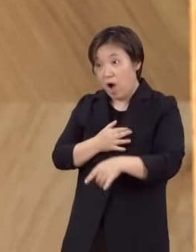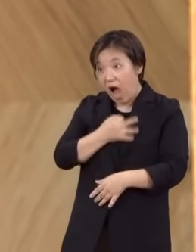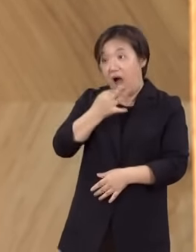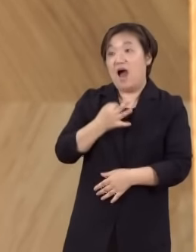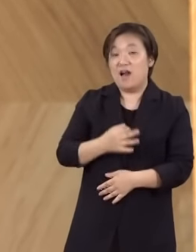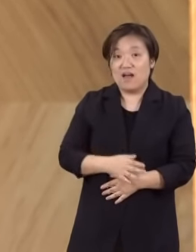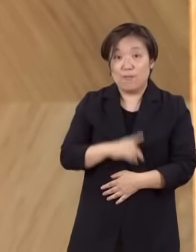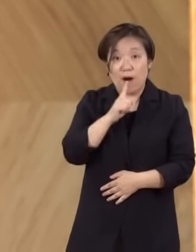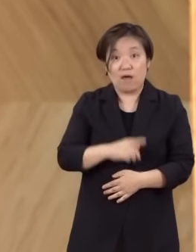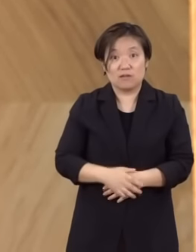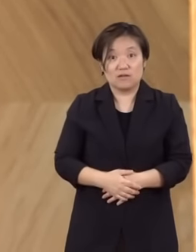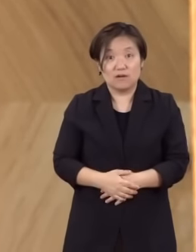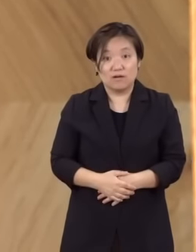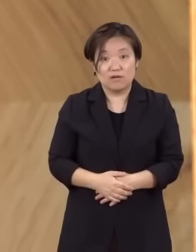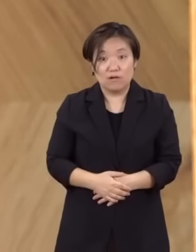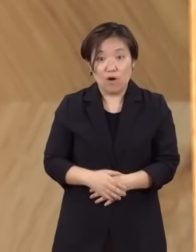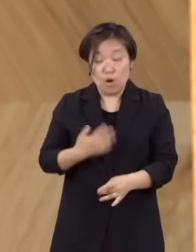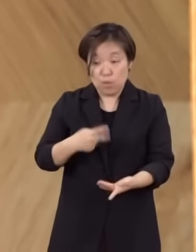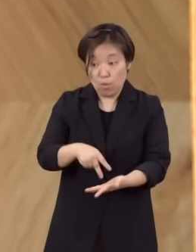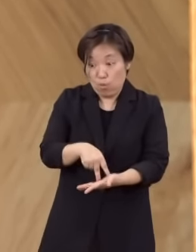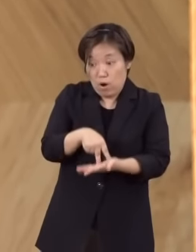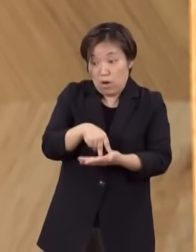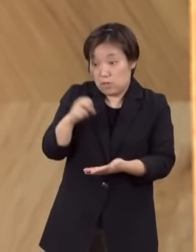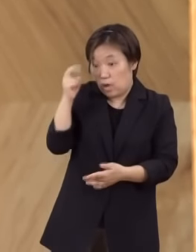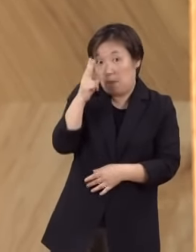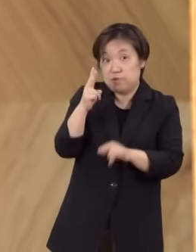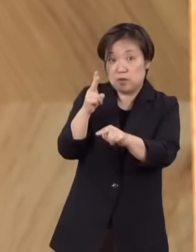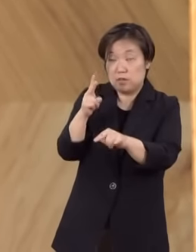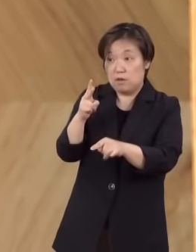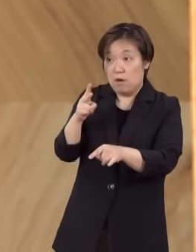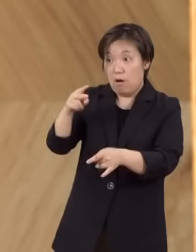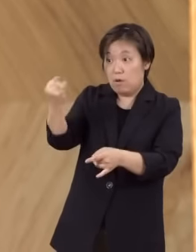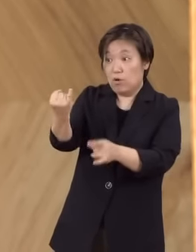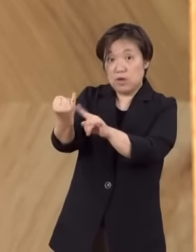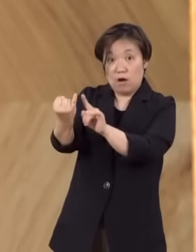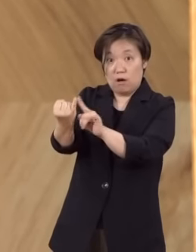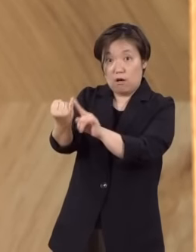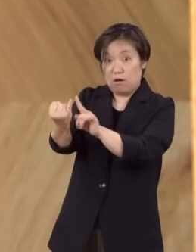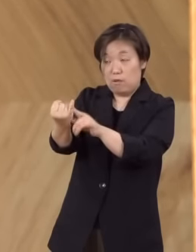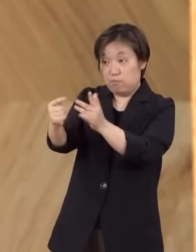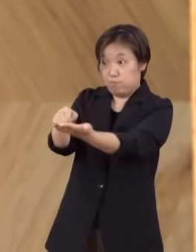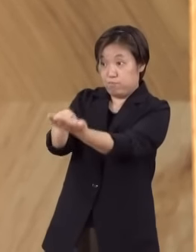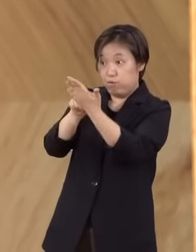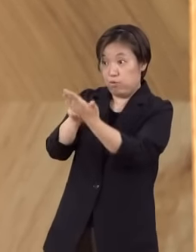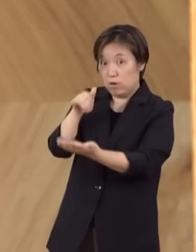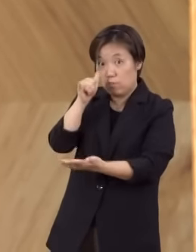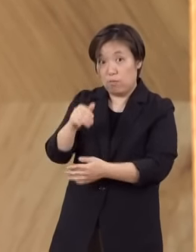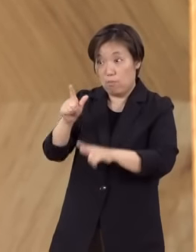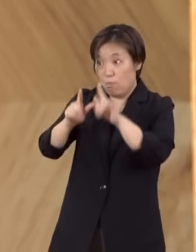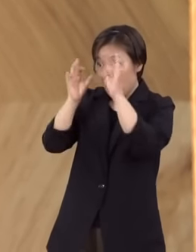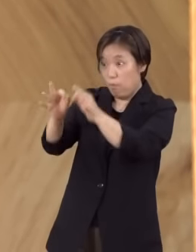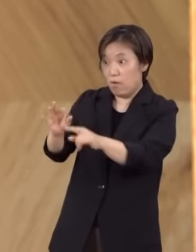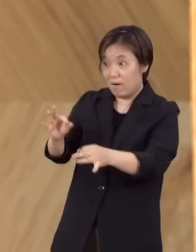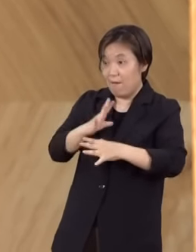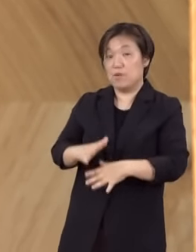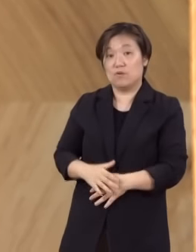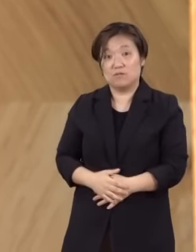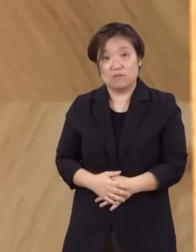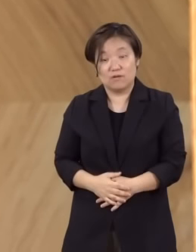올라갔는데 웬 젊은 여성이 갑자기 딱서 있더라는 거예요 엘리베이터가